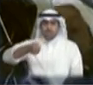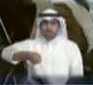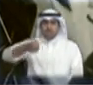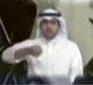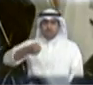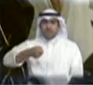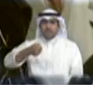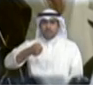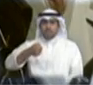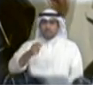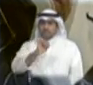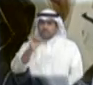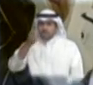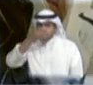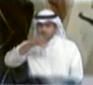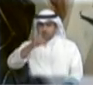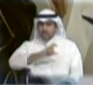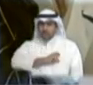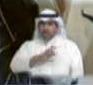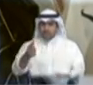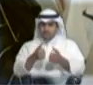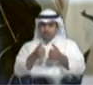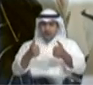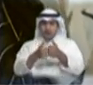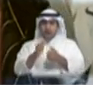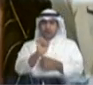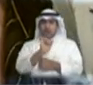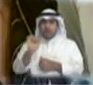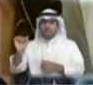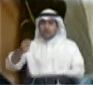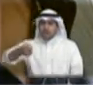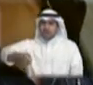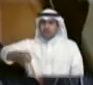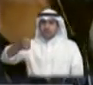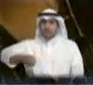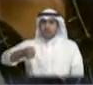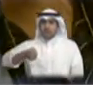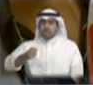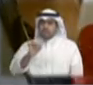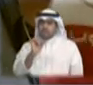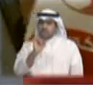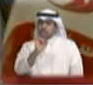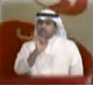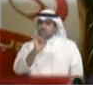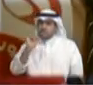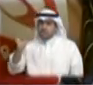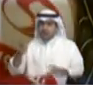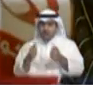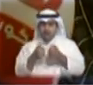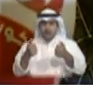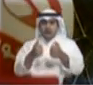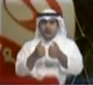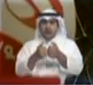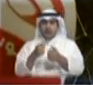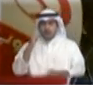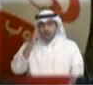بالصبر والسلوان لآله ولذويه ولنا، ويظل جاسم الخرافي اسما محفور